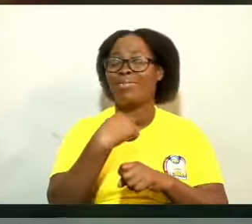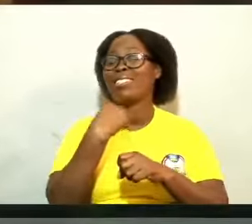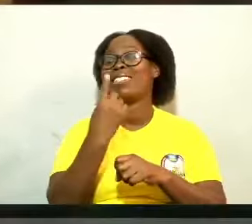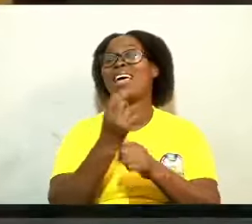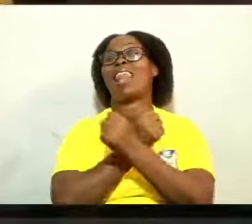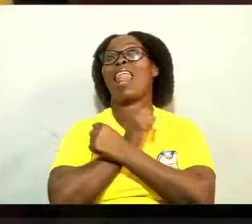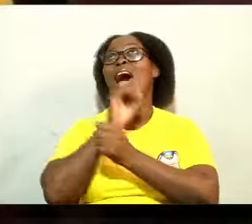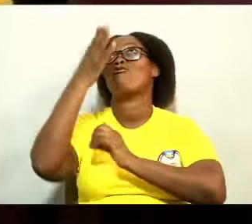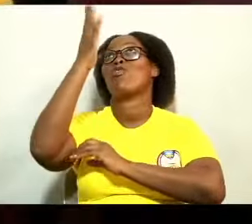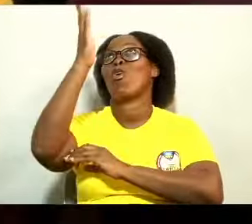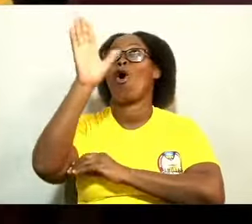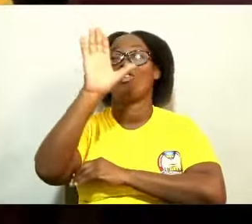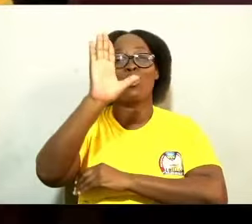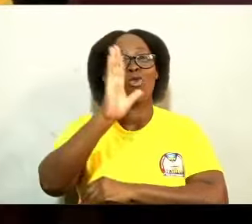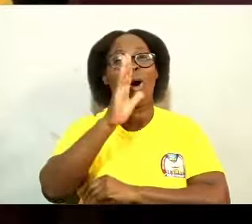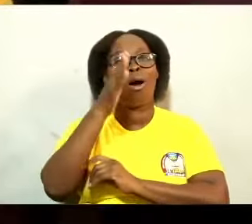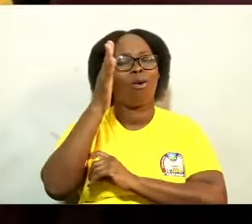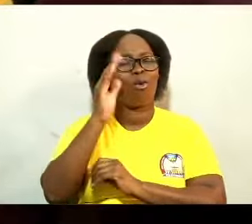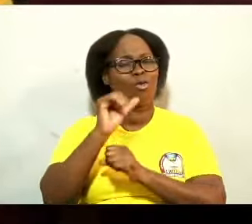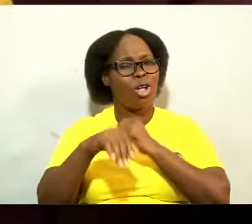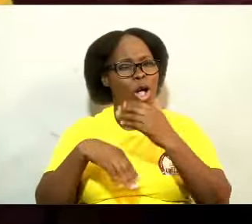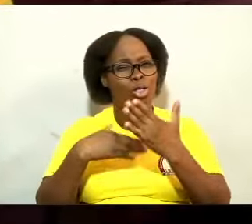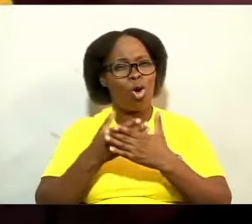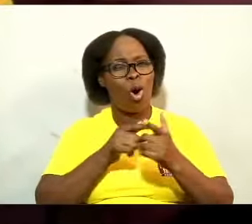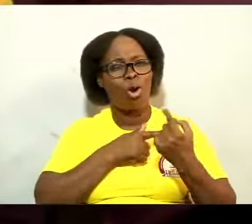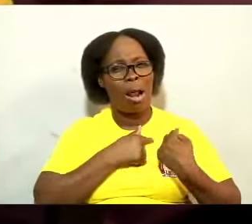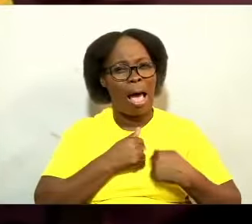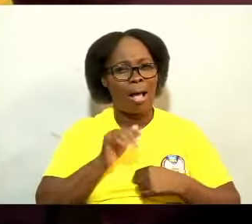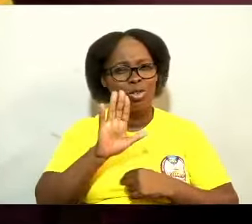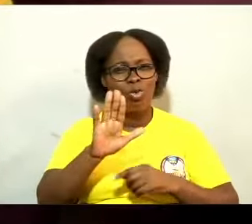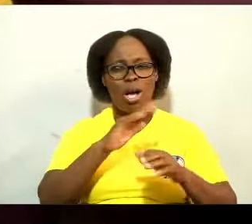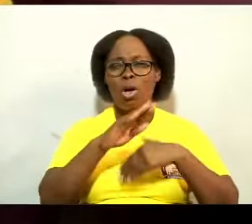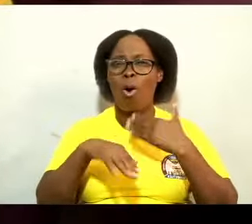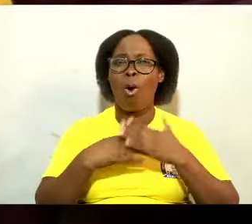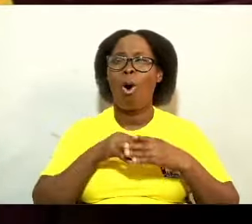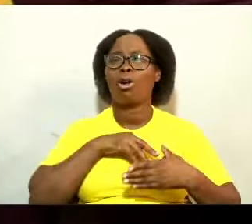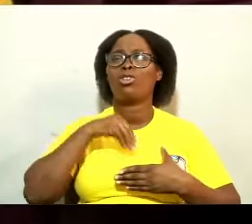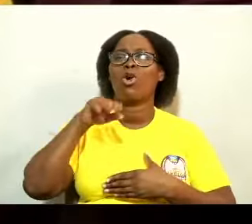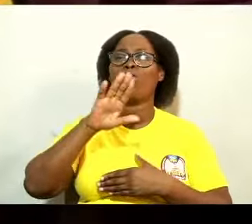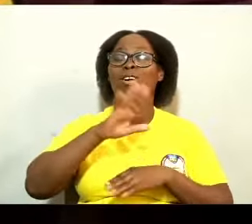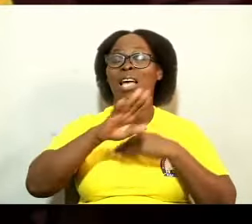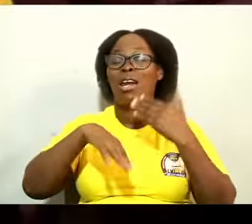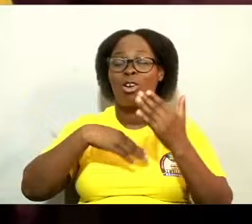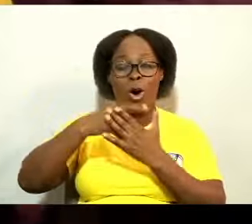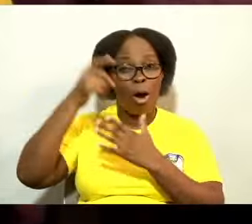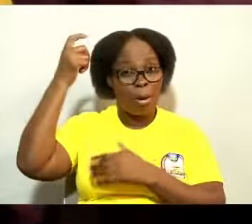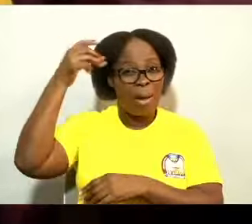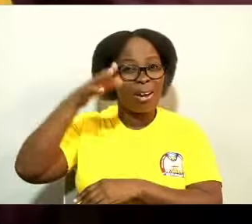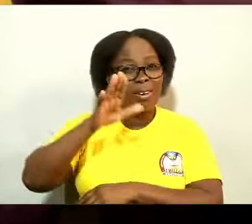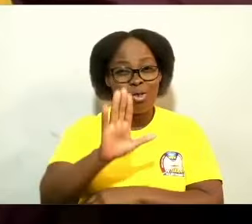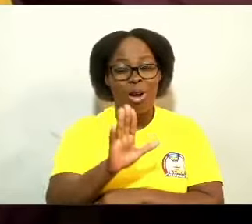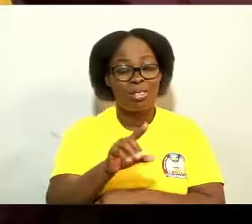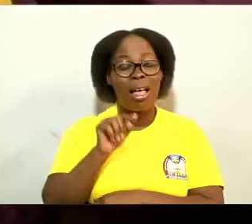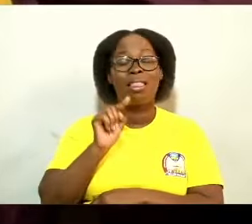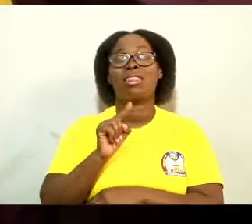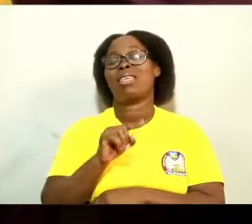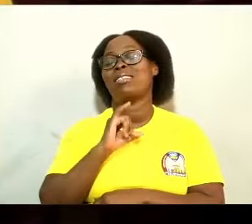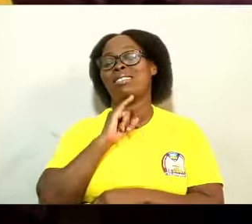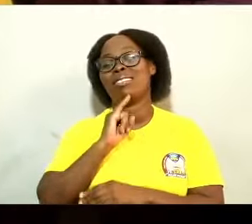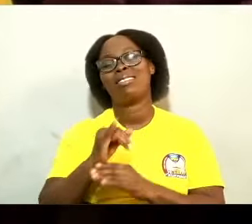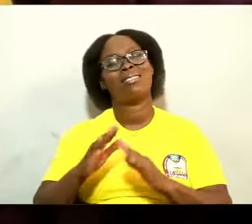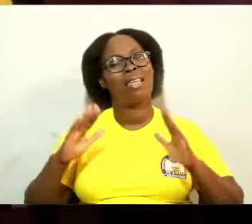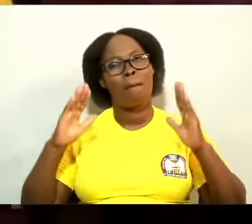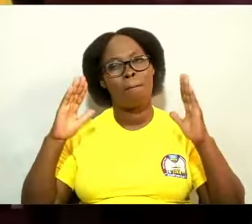wako kwa moyo wako wote, kwa roho yako yote, na kwa akili zako zote. Hii ndio ya